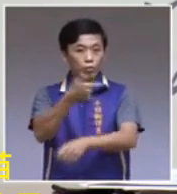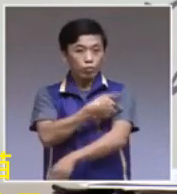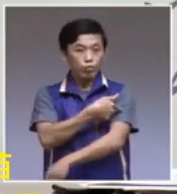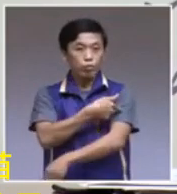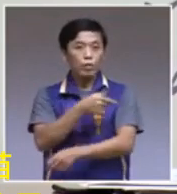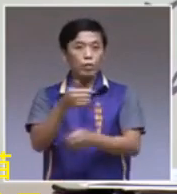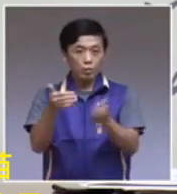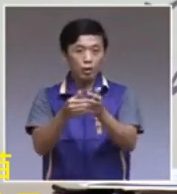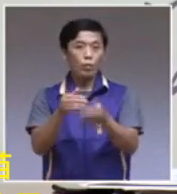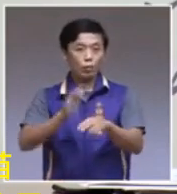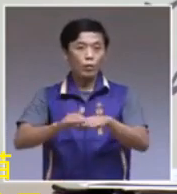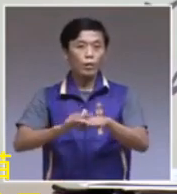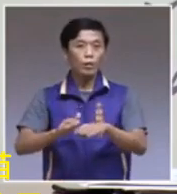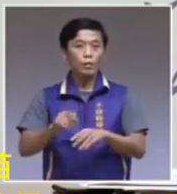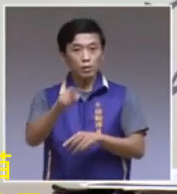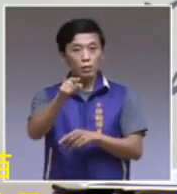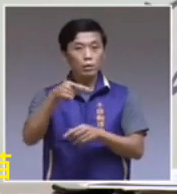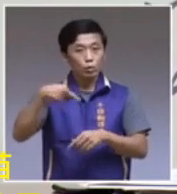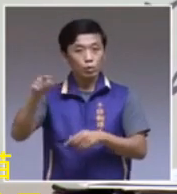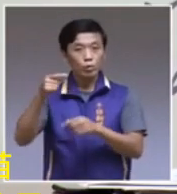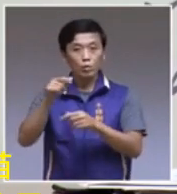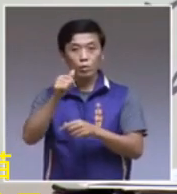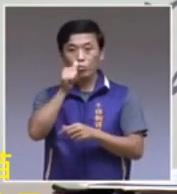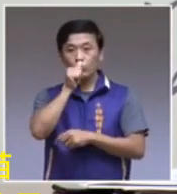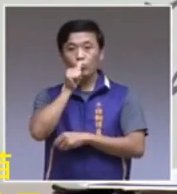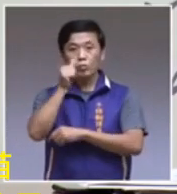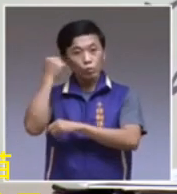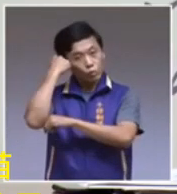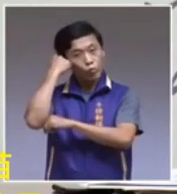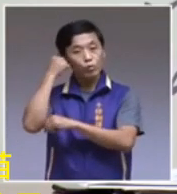建议你在附近，你住的附近